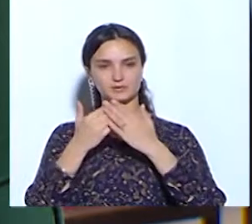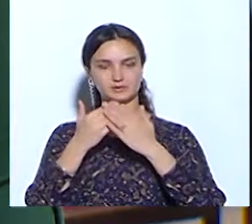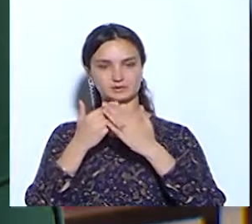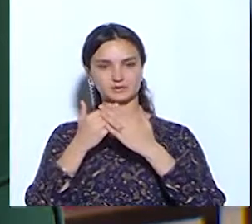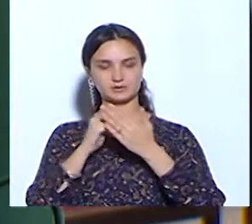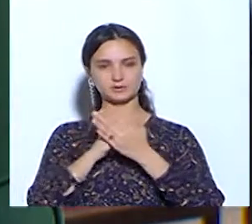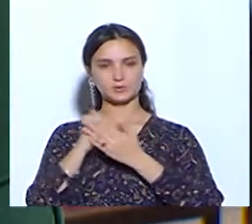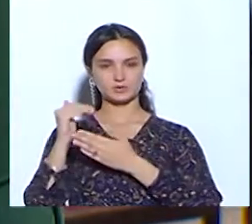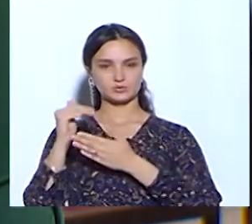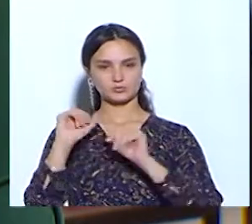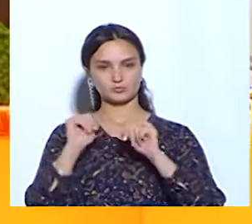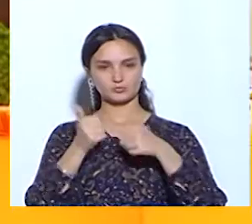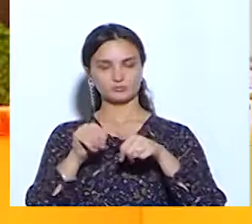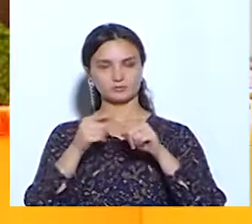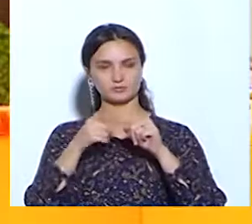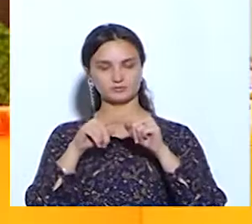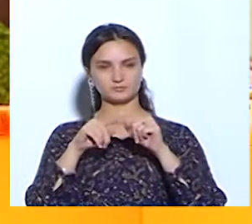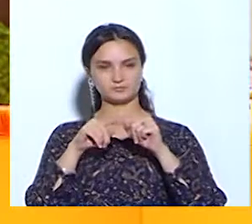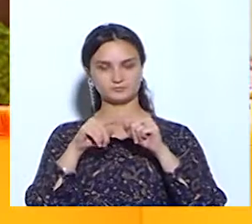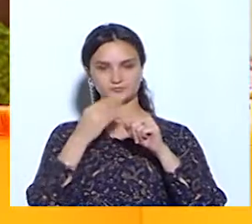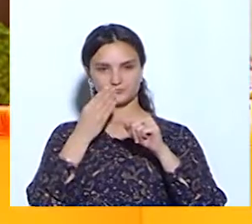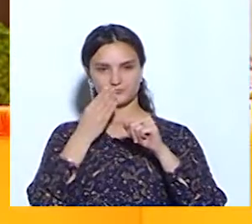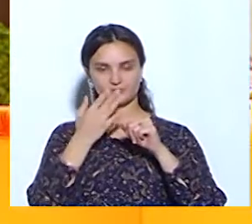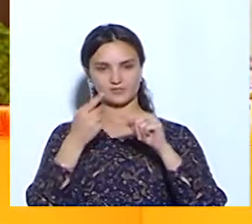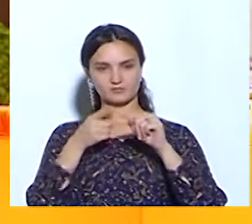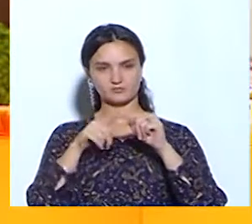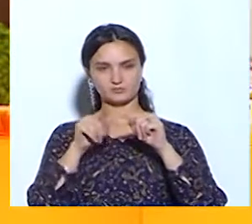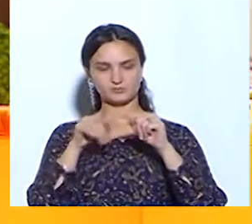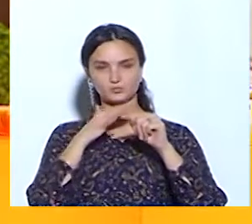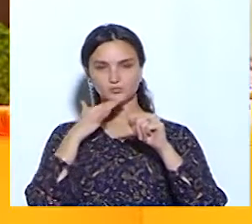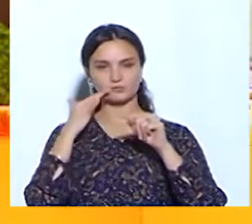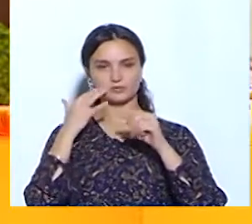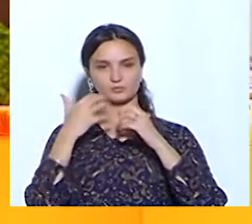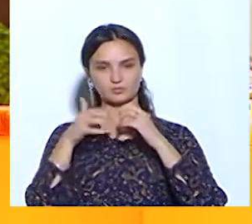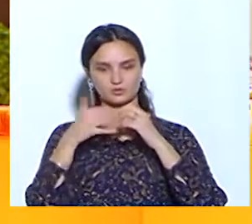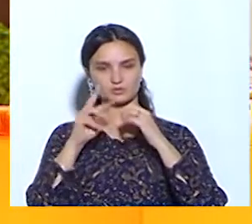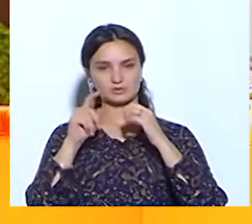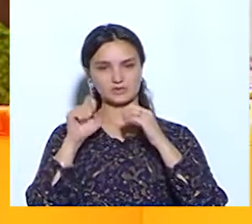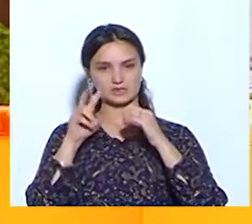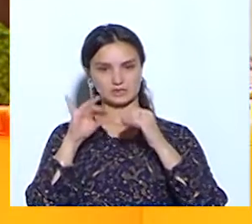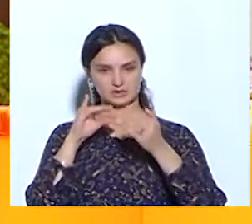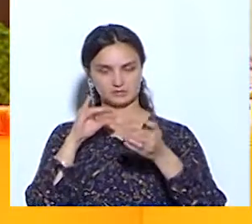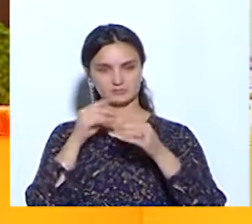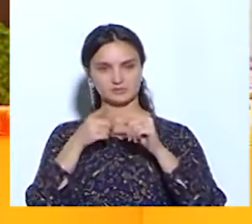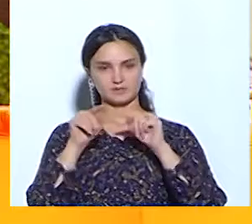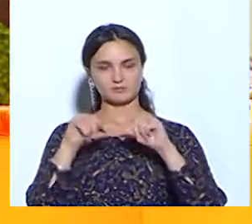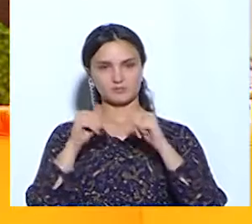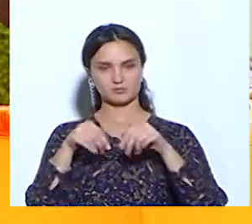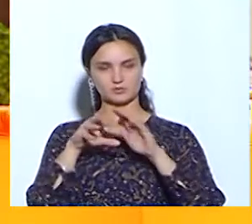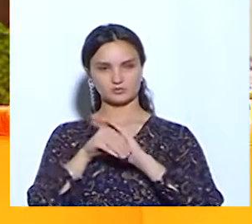მაგალითად საუკეთესო მოდელის შემთხვევაში, ხმელთაშუა ზღვის კვების მოდელის შემთხვევაში: უხვად, ბოსტნეული და ხილი. ამ